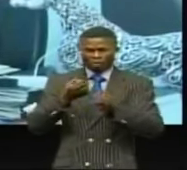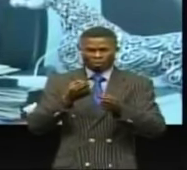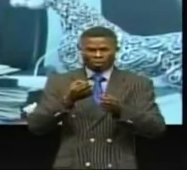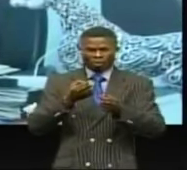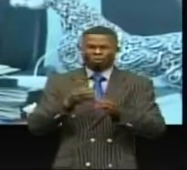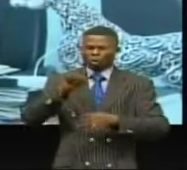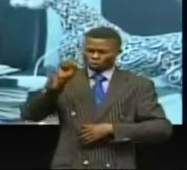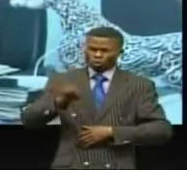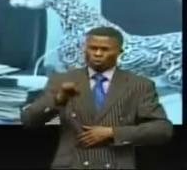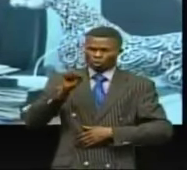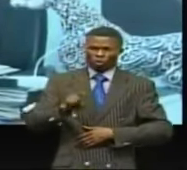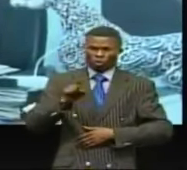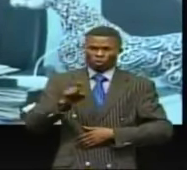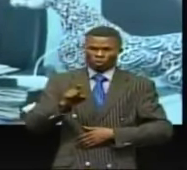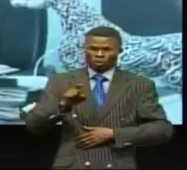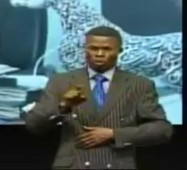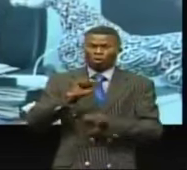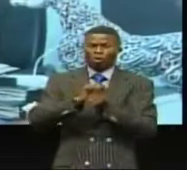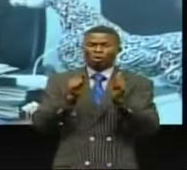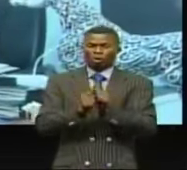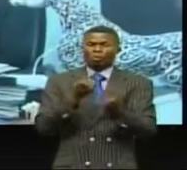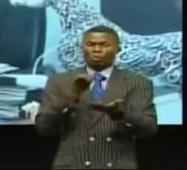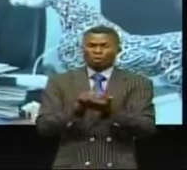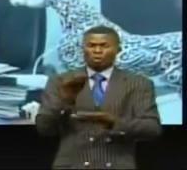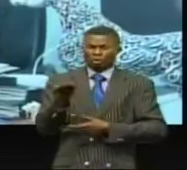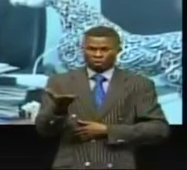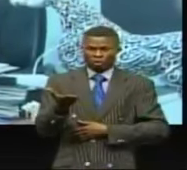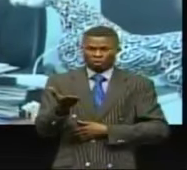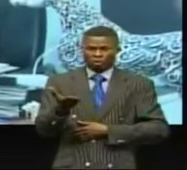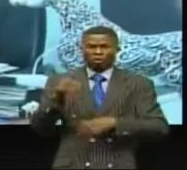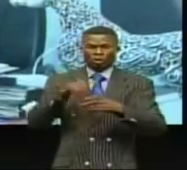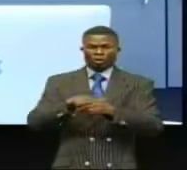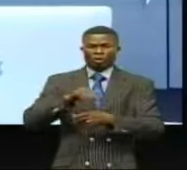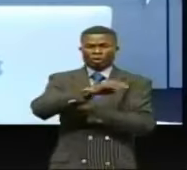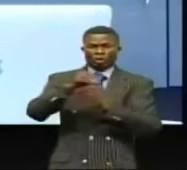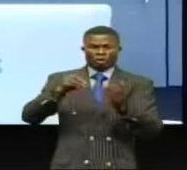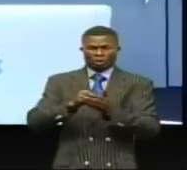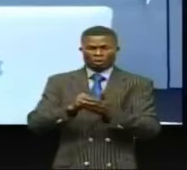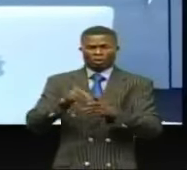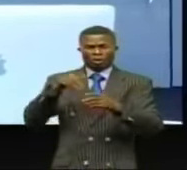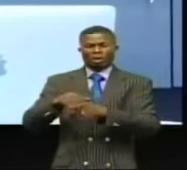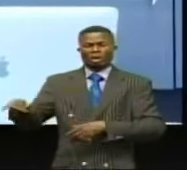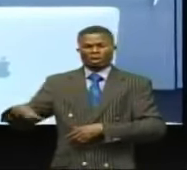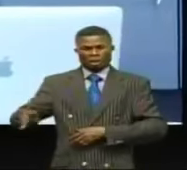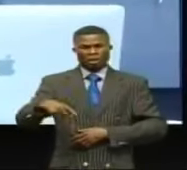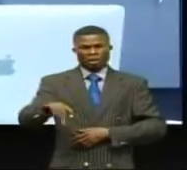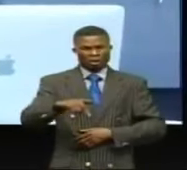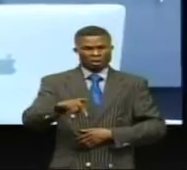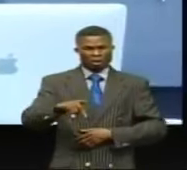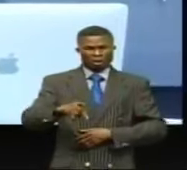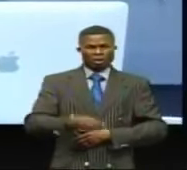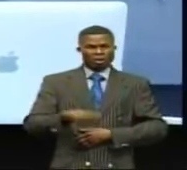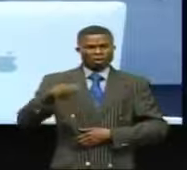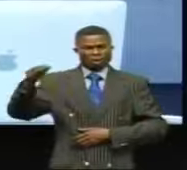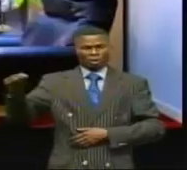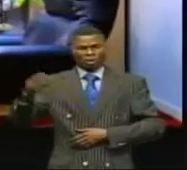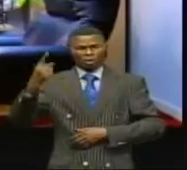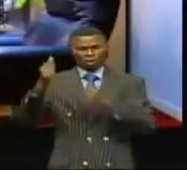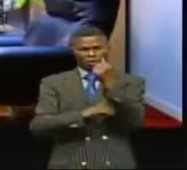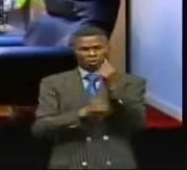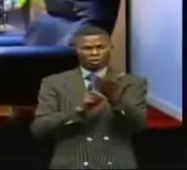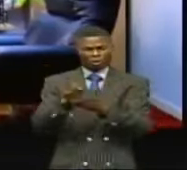impérieux, au vu des enjeux économiques, tant au niveau central que provincial, de transférer à une personne morale de droit